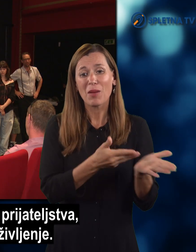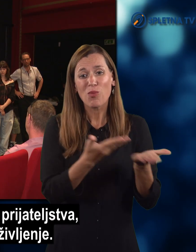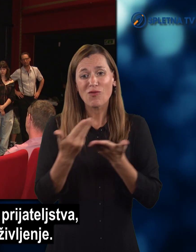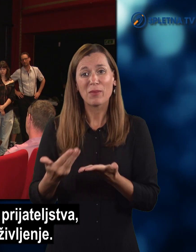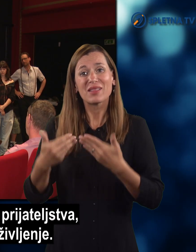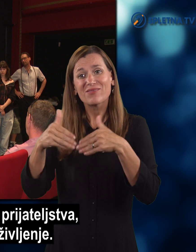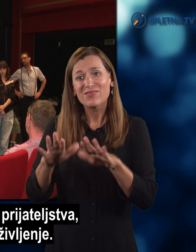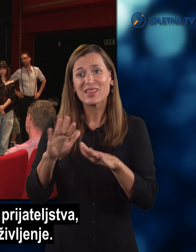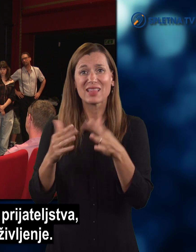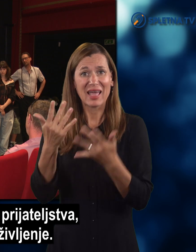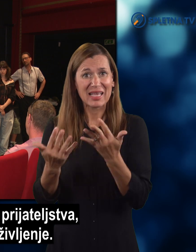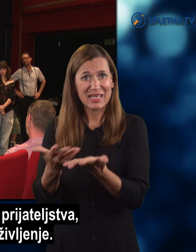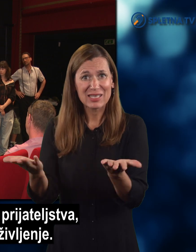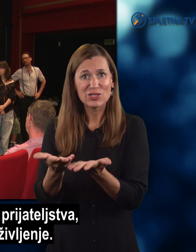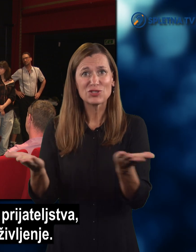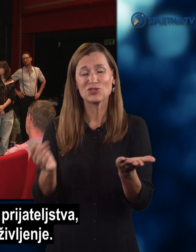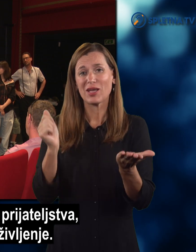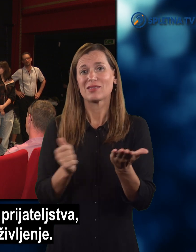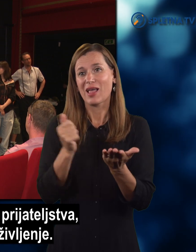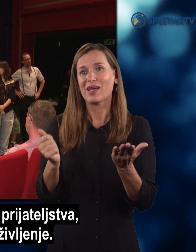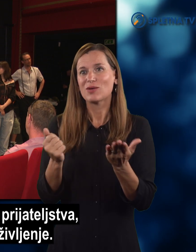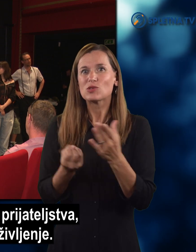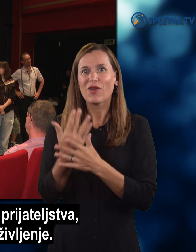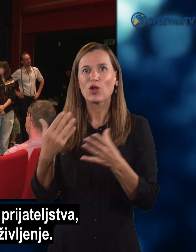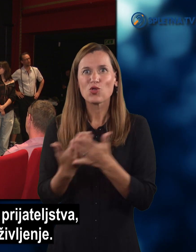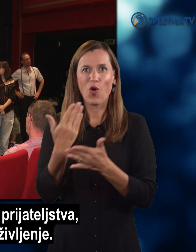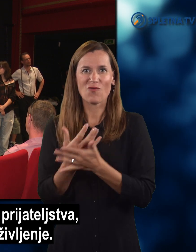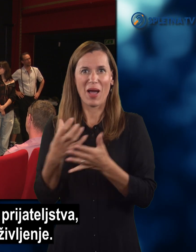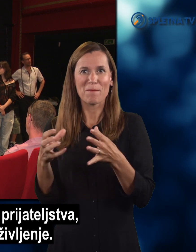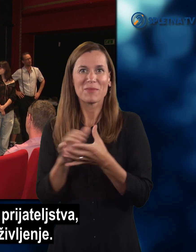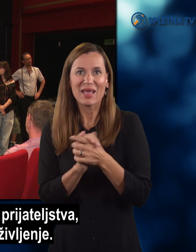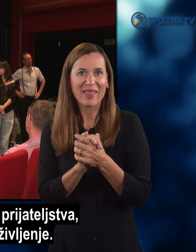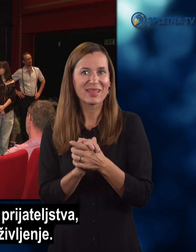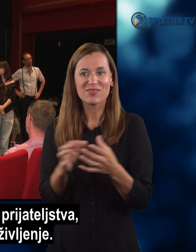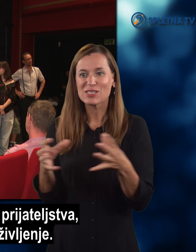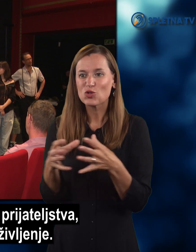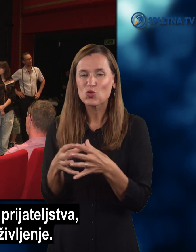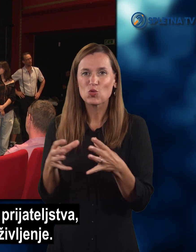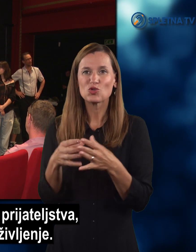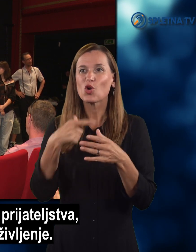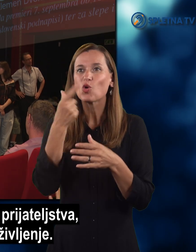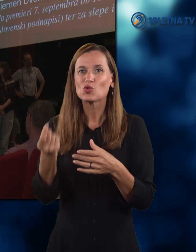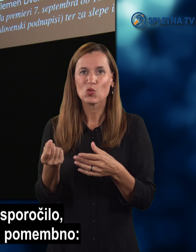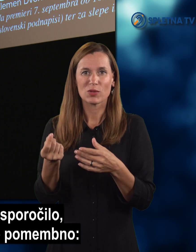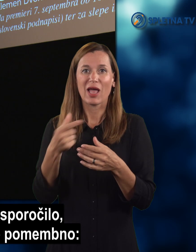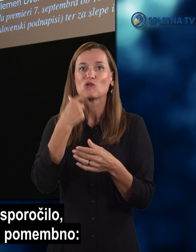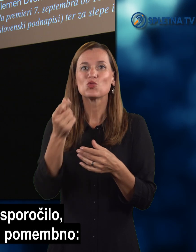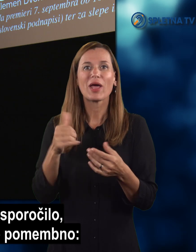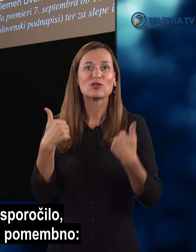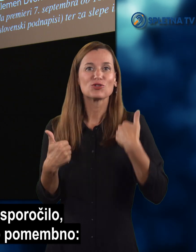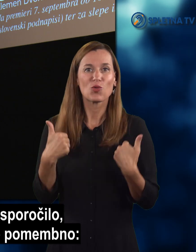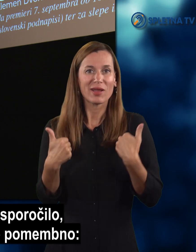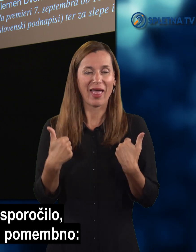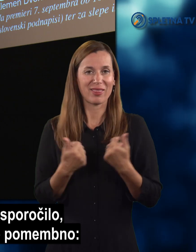ustvarjajo nova prijateljstva, da je zunaj je življenje. In